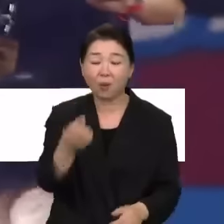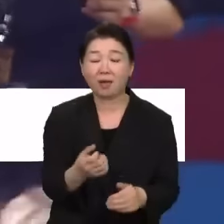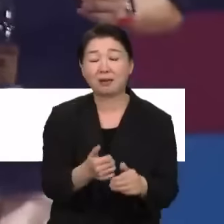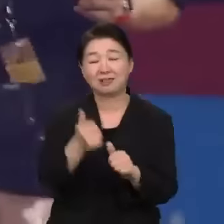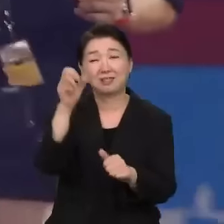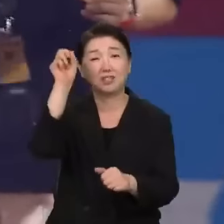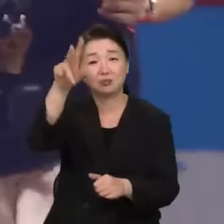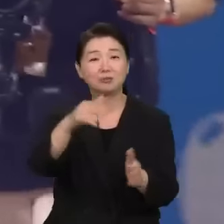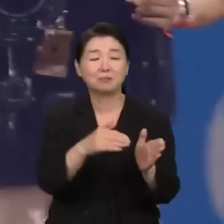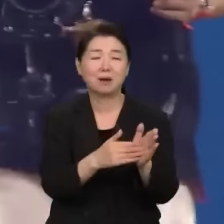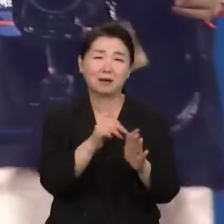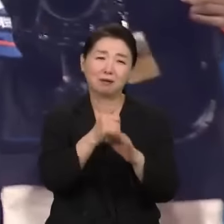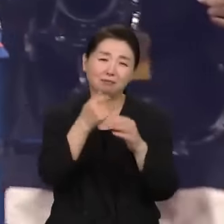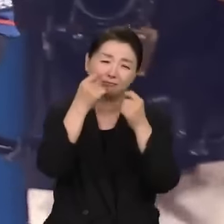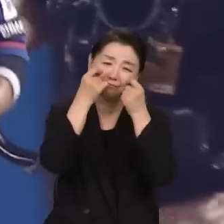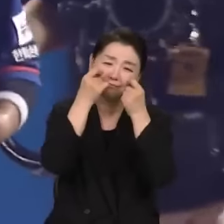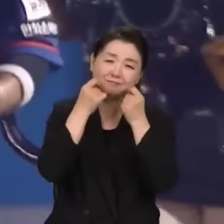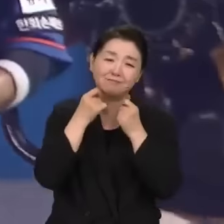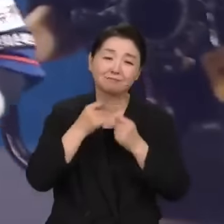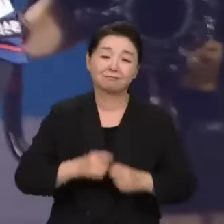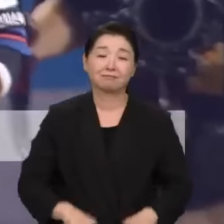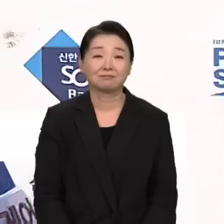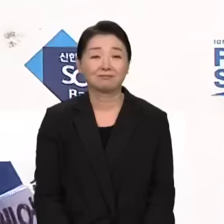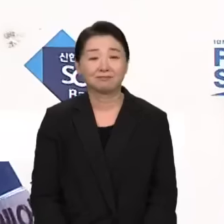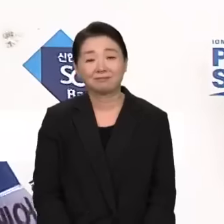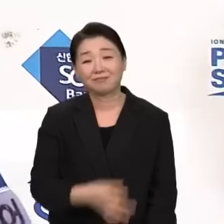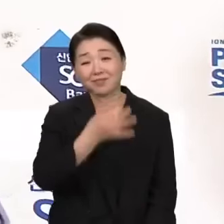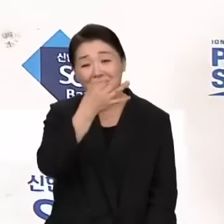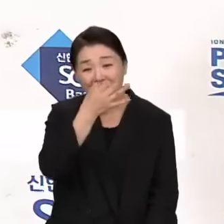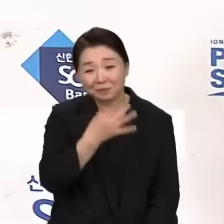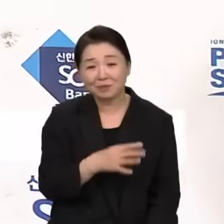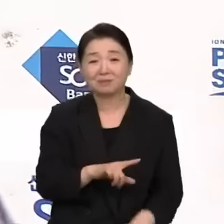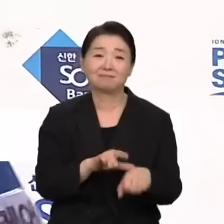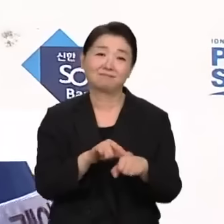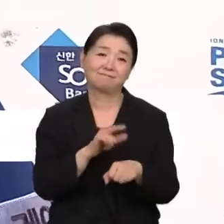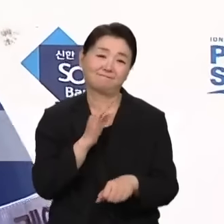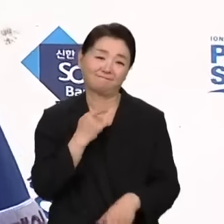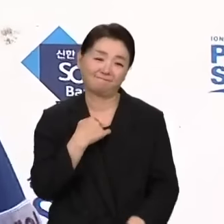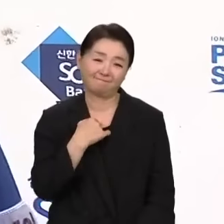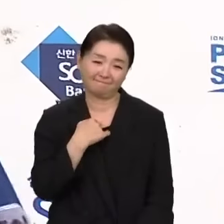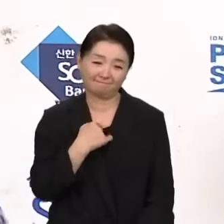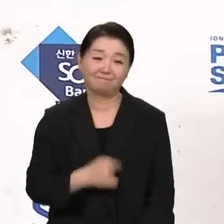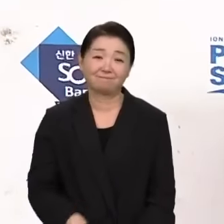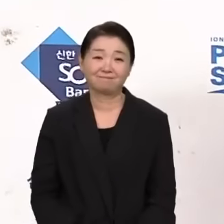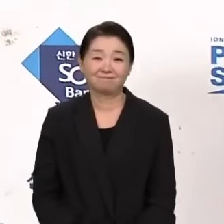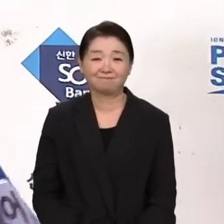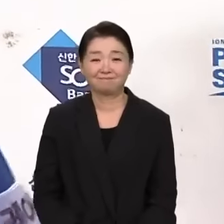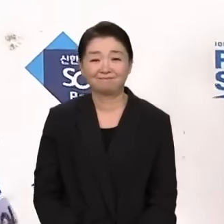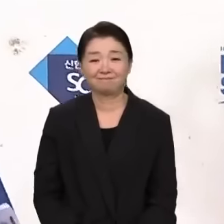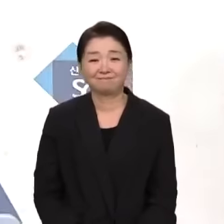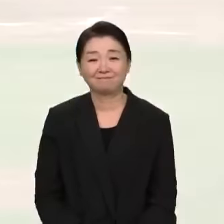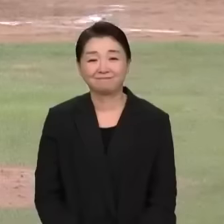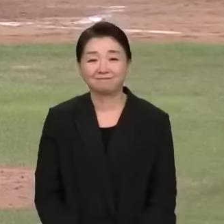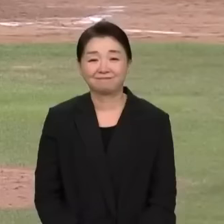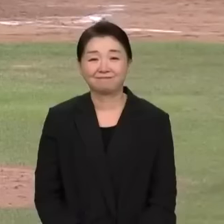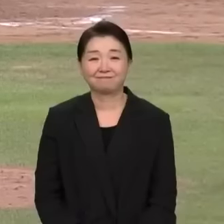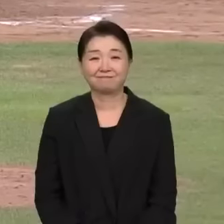이상규는 말을 잇지 못했습니다. 너무 힘들었던 시간이었어. 네. 천천히 하세요. 괜찮아요. 네, 충분히 괜찮아요. 시간이